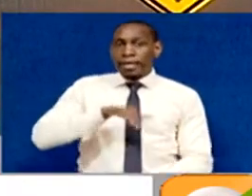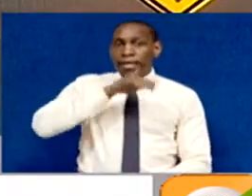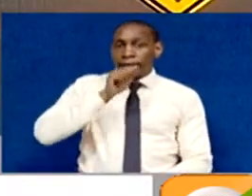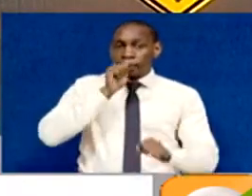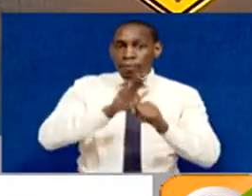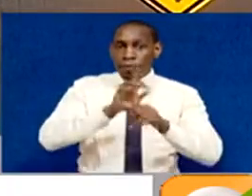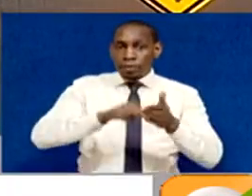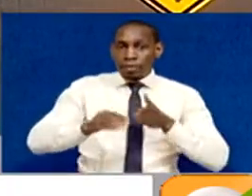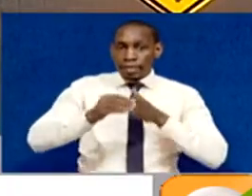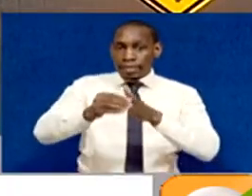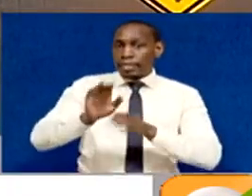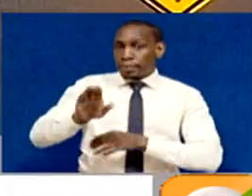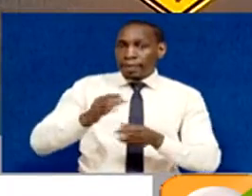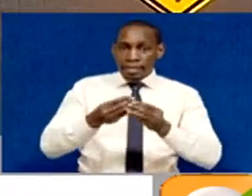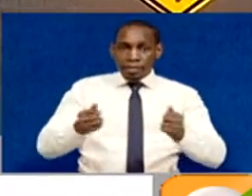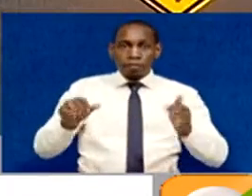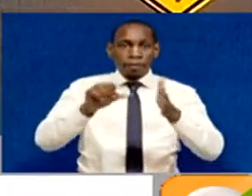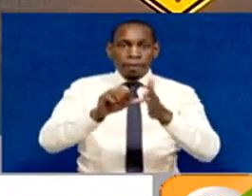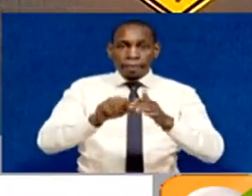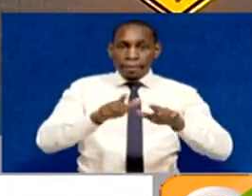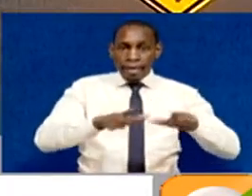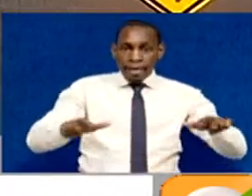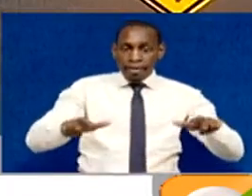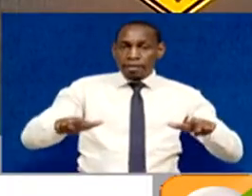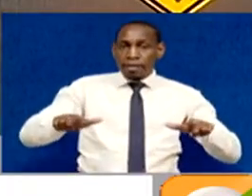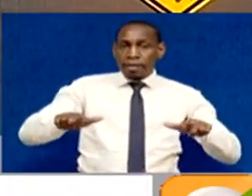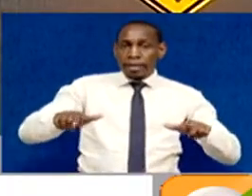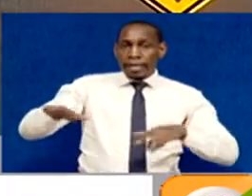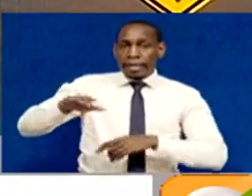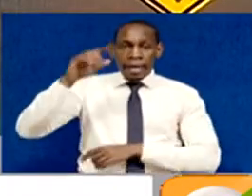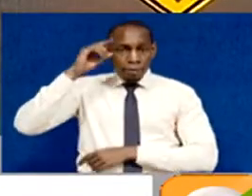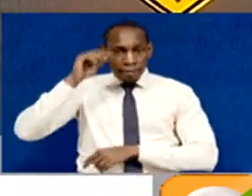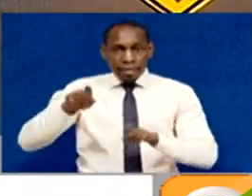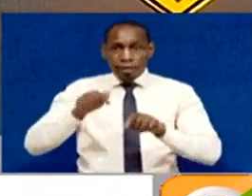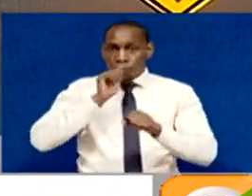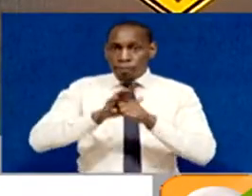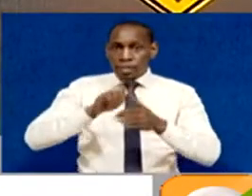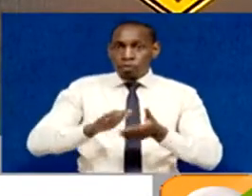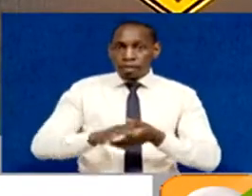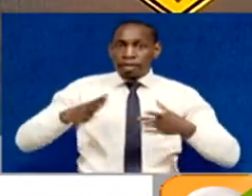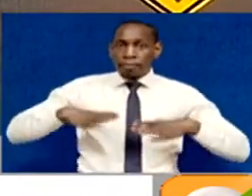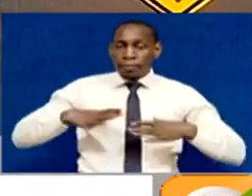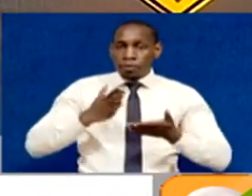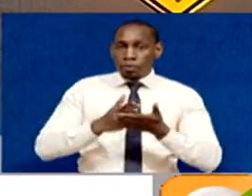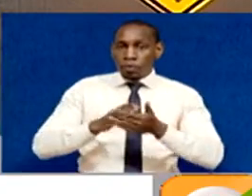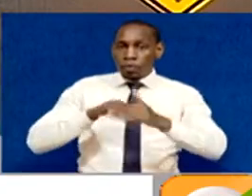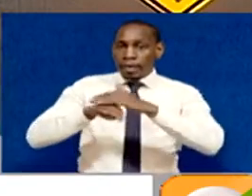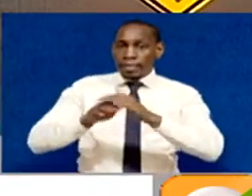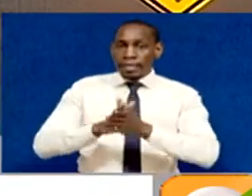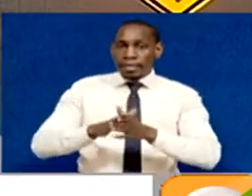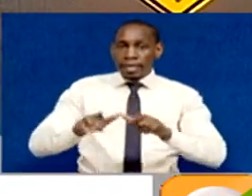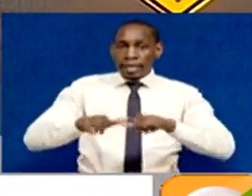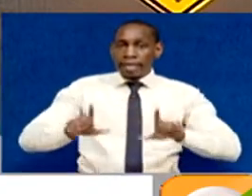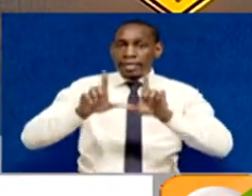Odinga ameahidi kwamba uongozi wake utatatua matatizo ya ardhi katika kanda ya Pwani kwa kuhakikisha kwamba wakazi wanapata hati miliki